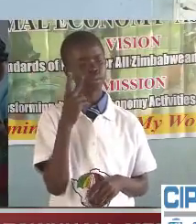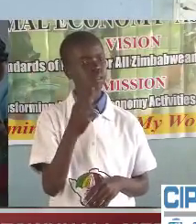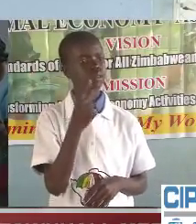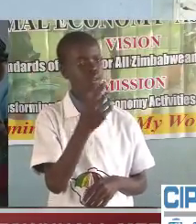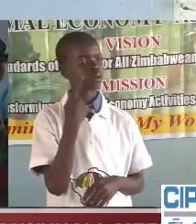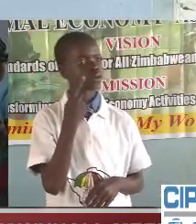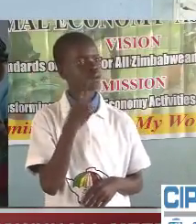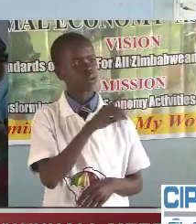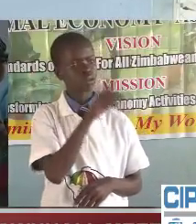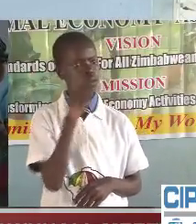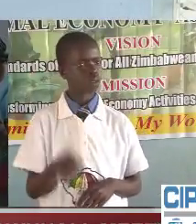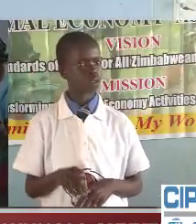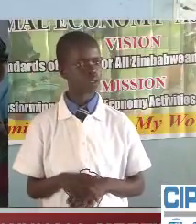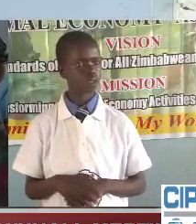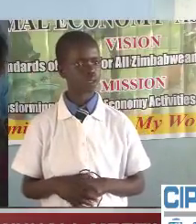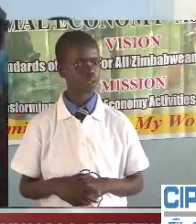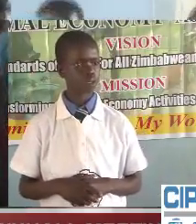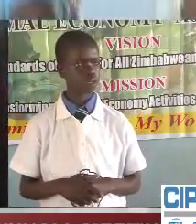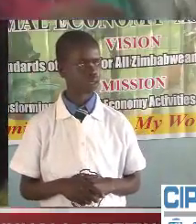sei? Amen.